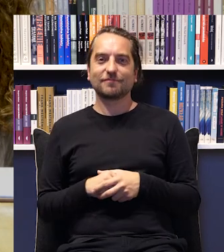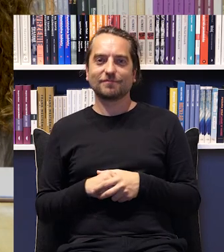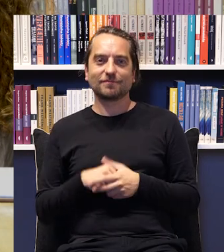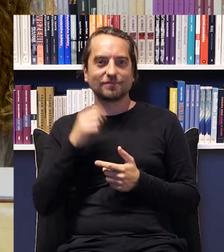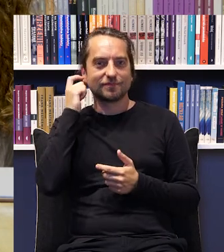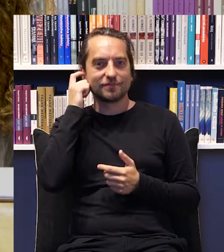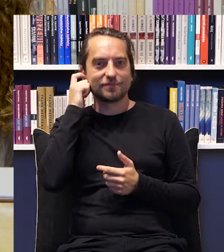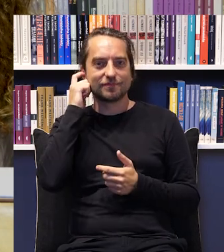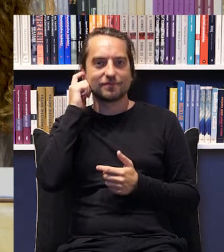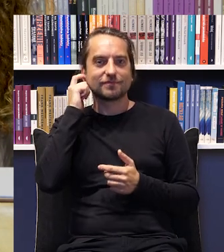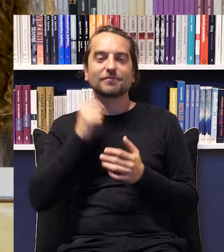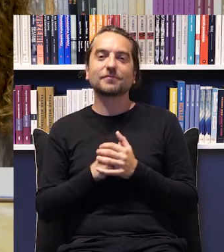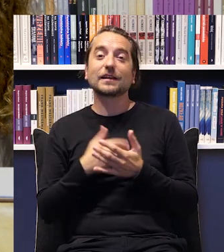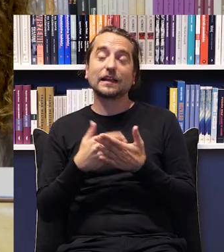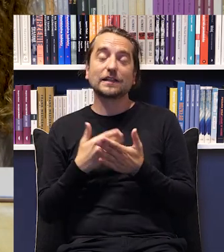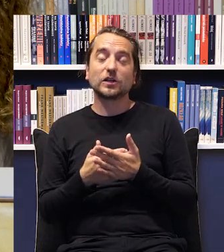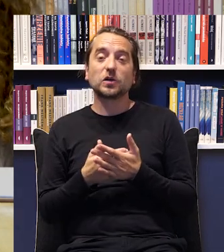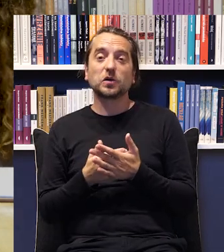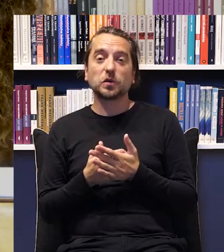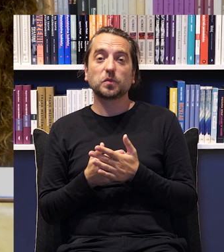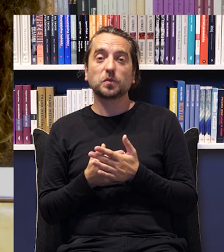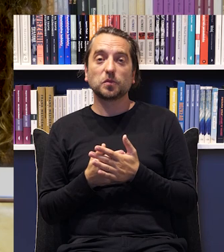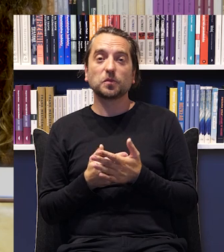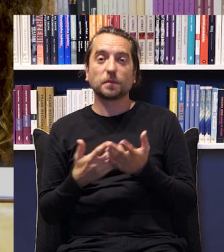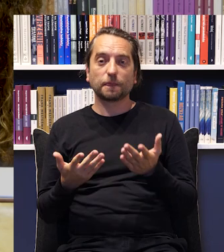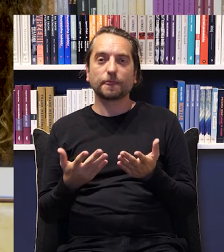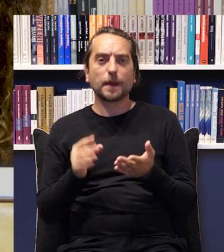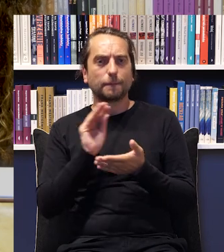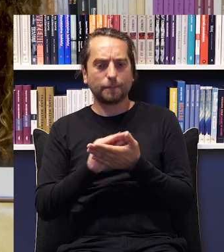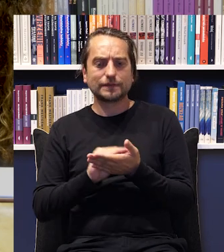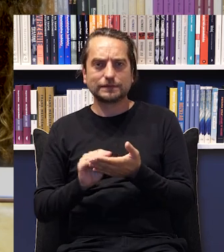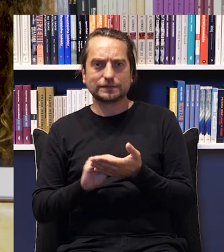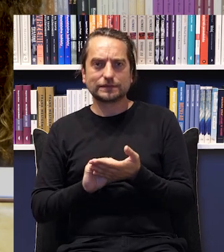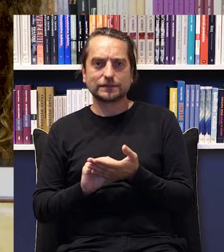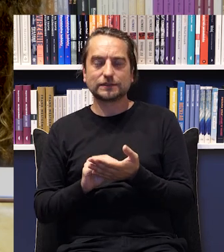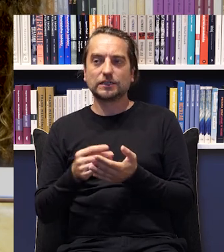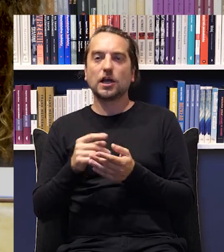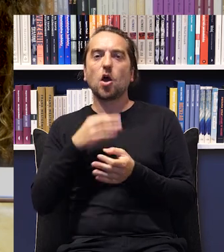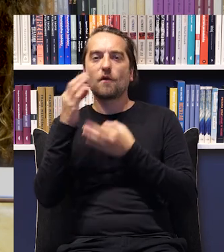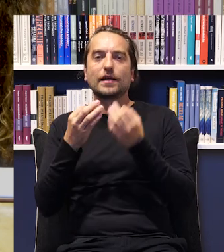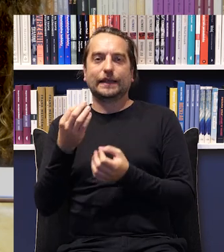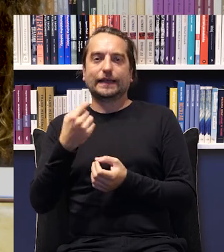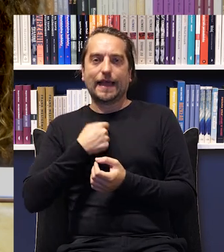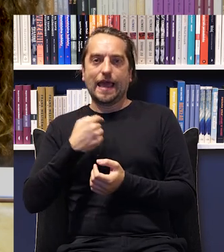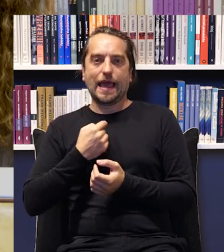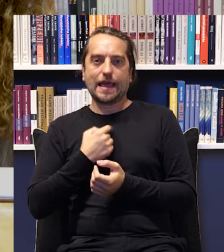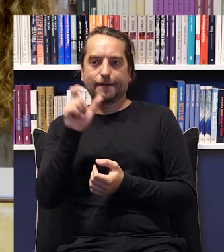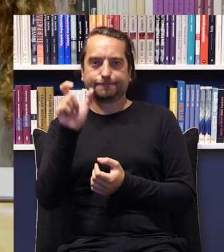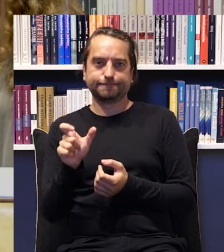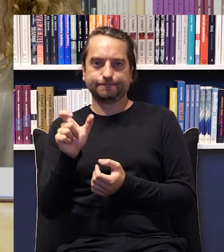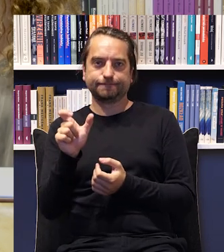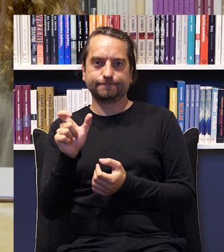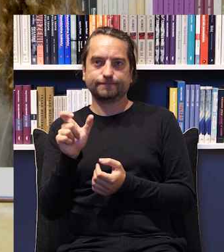Więc generalnie w związku z tym, jakby tak, piszę tą pierwszoosobową narracją, której nie chcę tykać